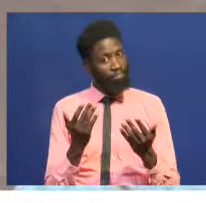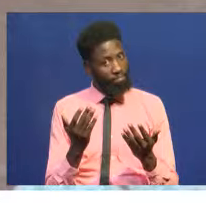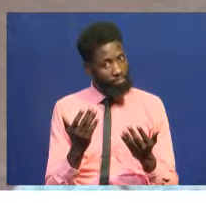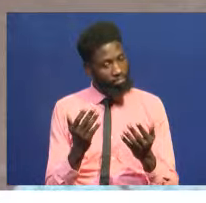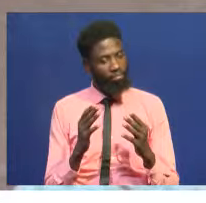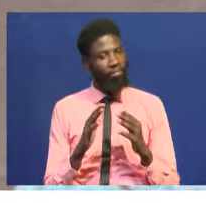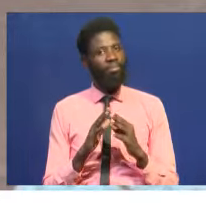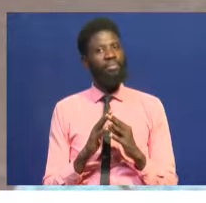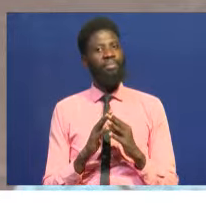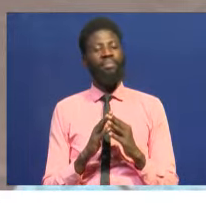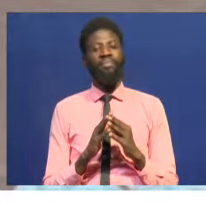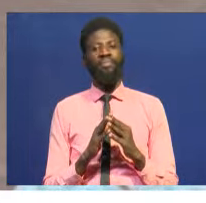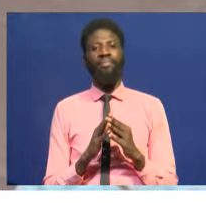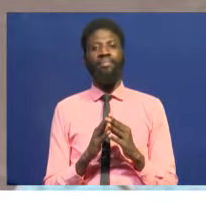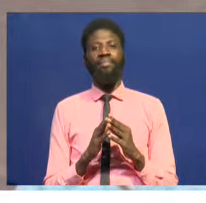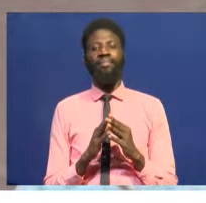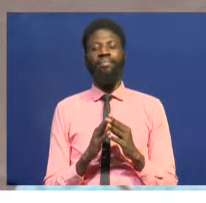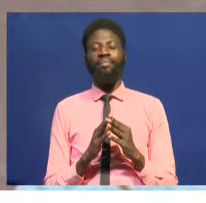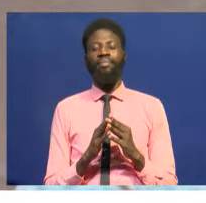mimi